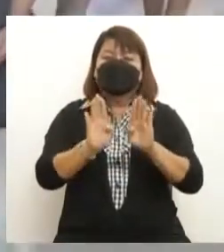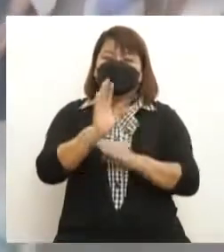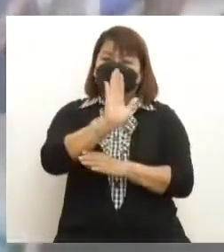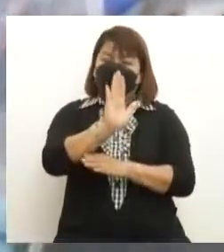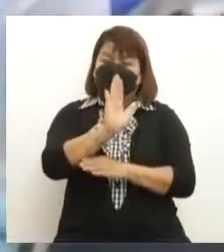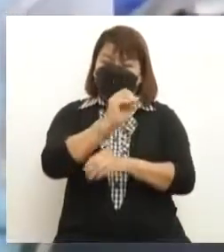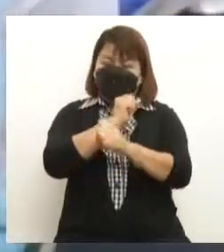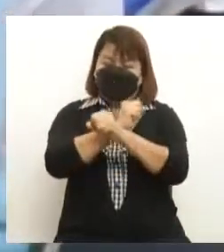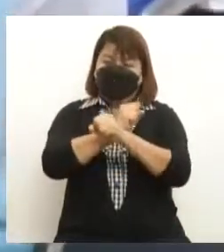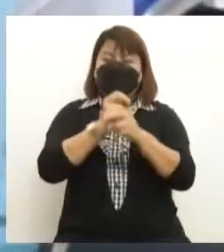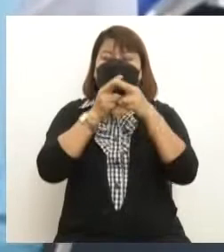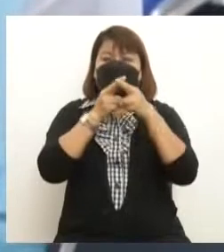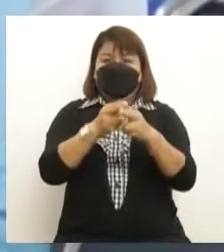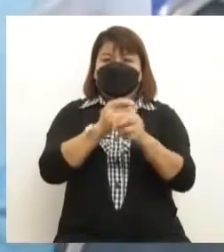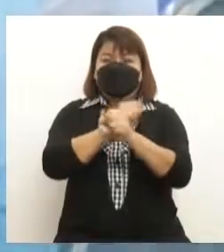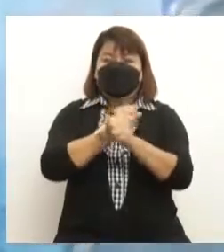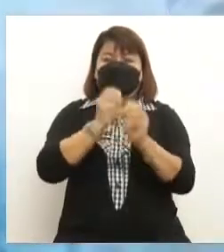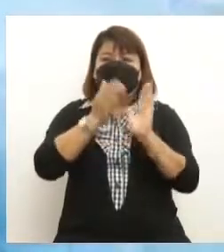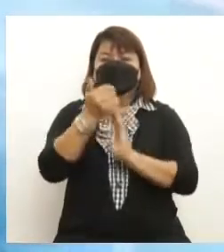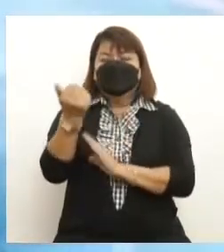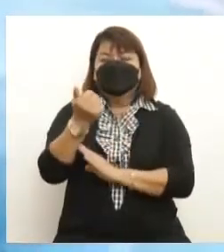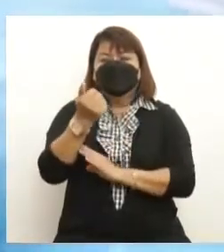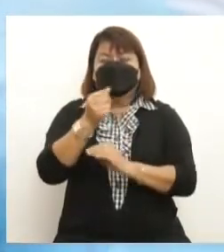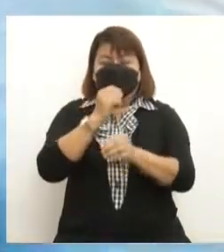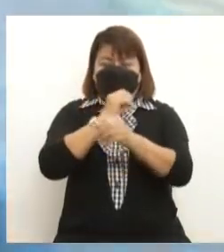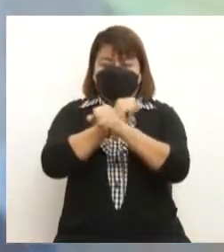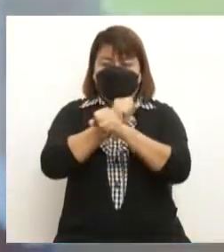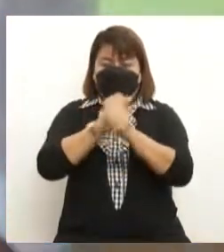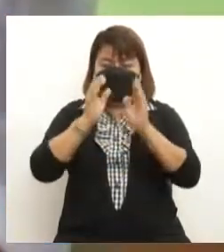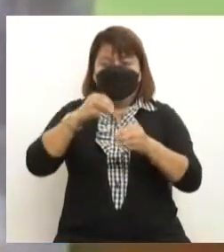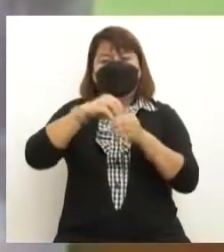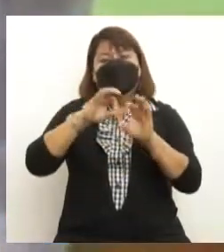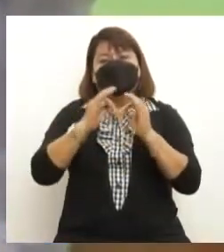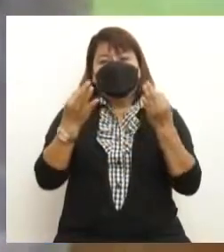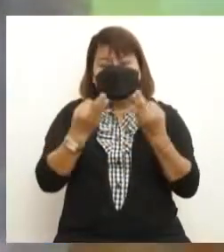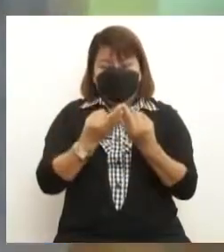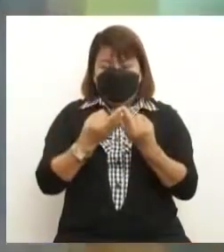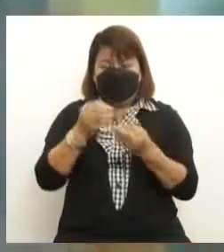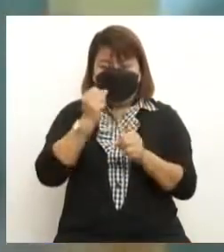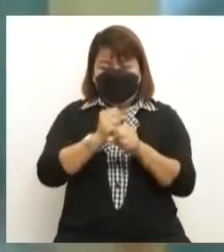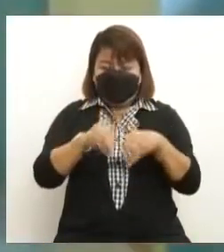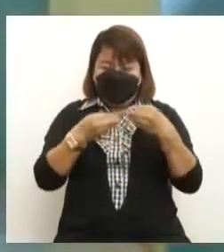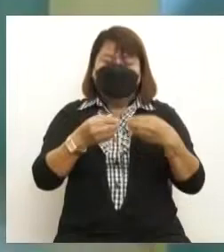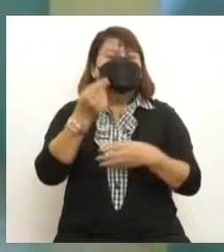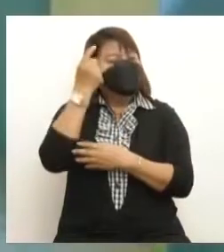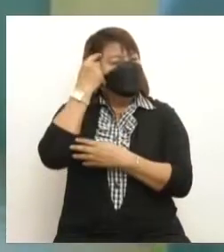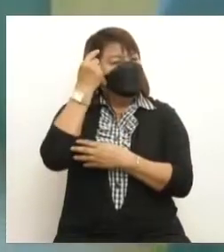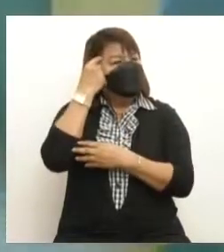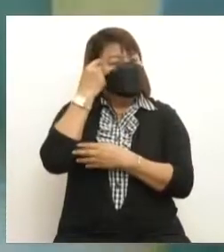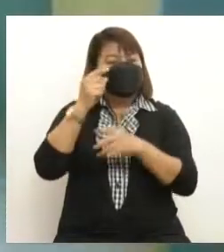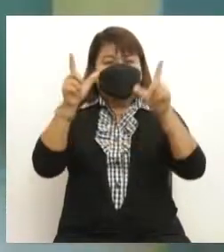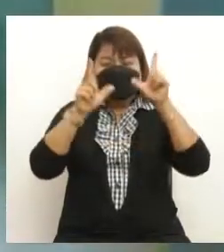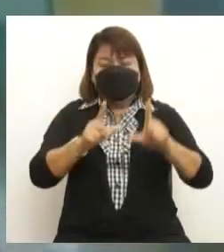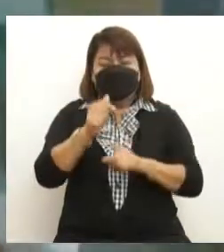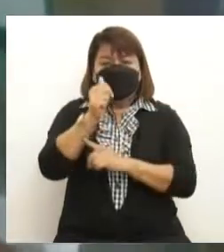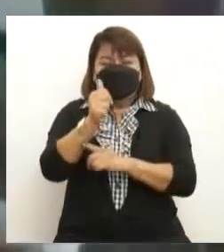การป้องกันตนเองป้องกันบุคคลรอบข้างและบุคคลภายในครอบครัวแล้วยังเป็นการสร้างจิตสำนึกและคุณลักษณะที่ดีอัน